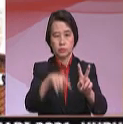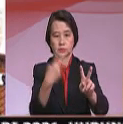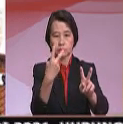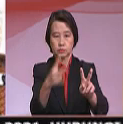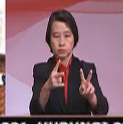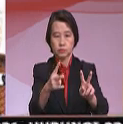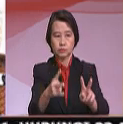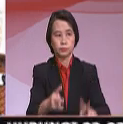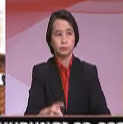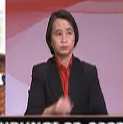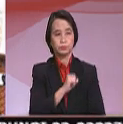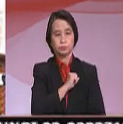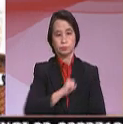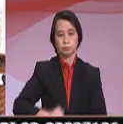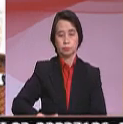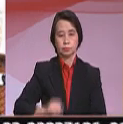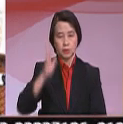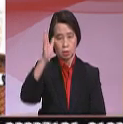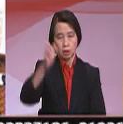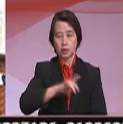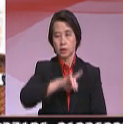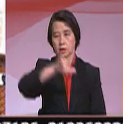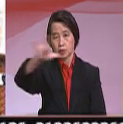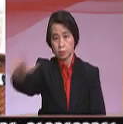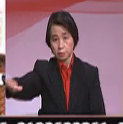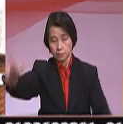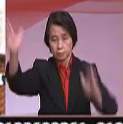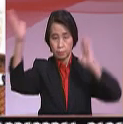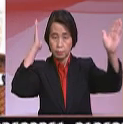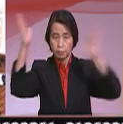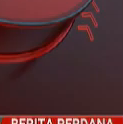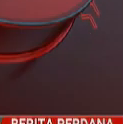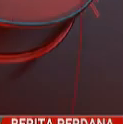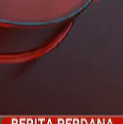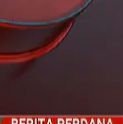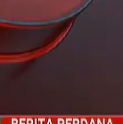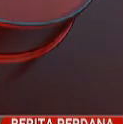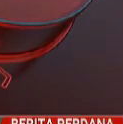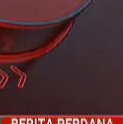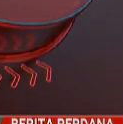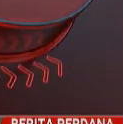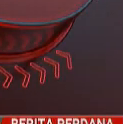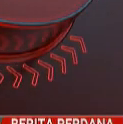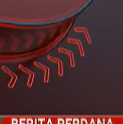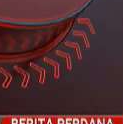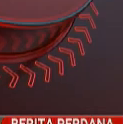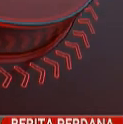lalu. Al-Sultan Abdullah dijadual berangkat pulang ke tanah air esok.